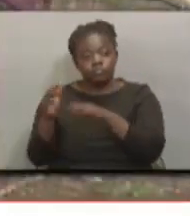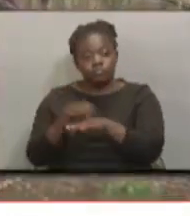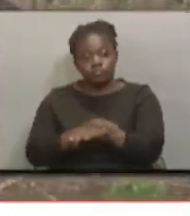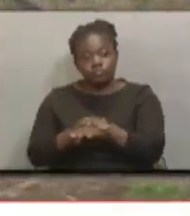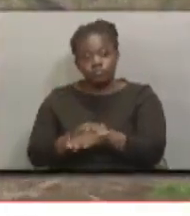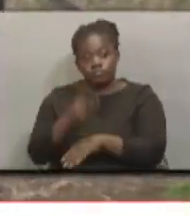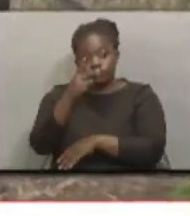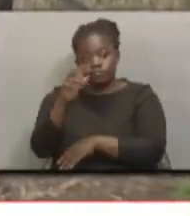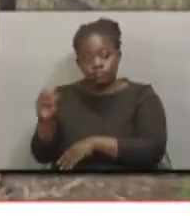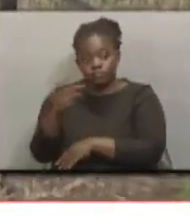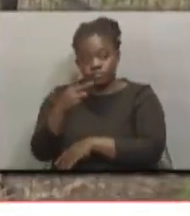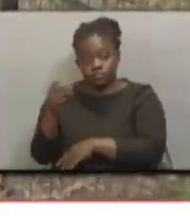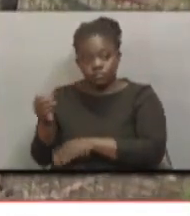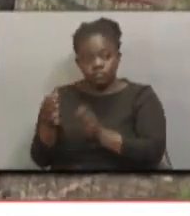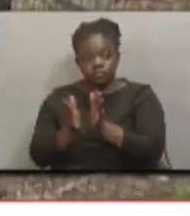mu mutongole.